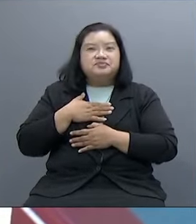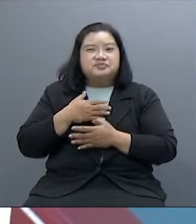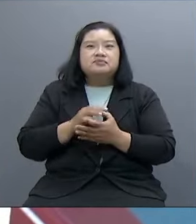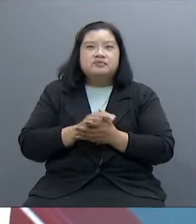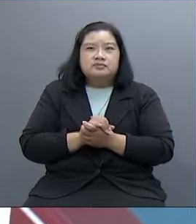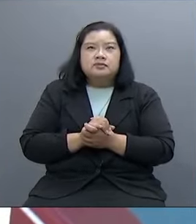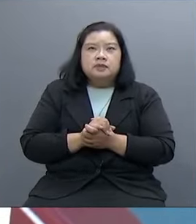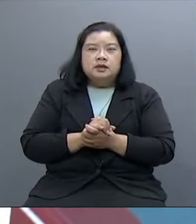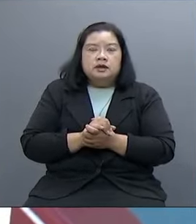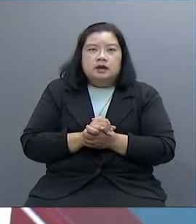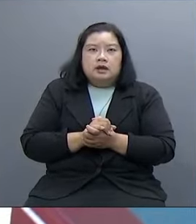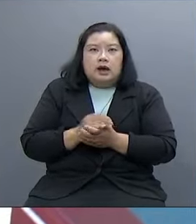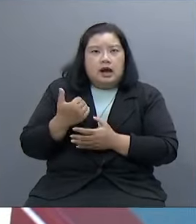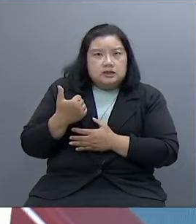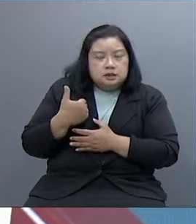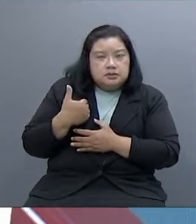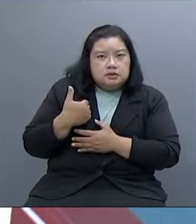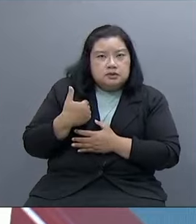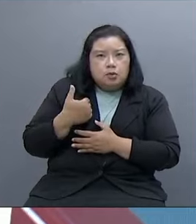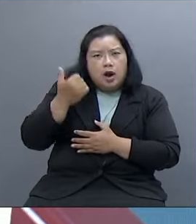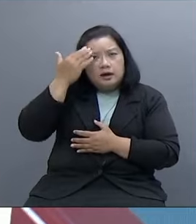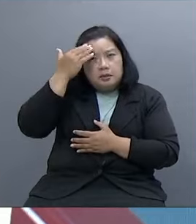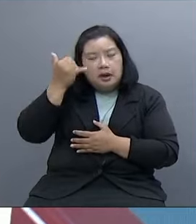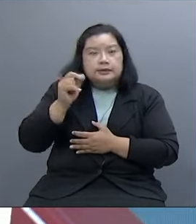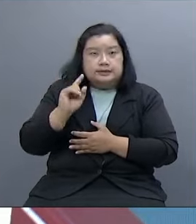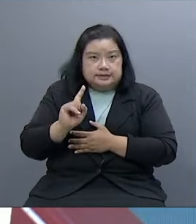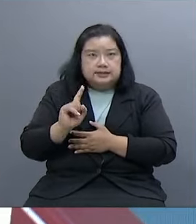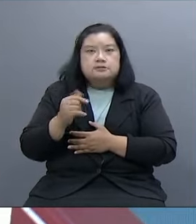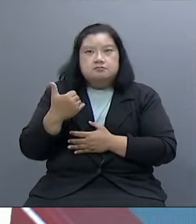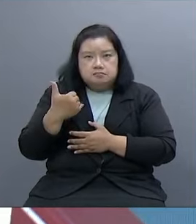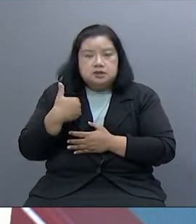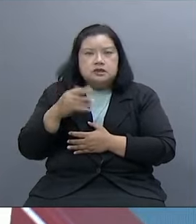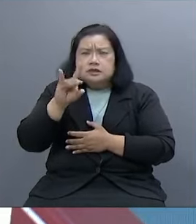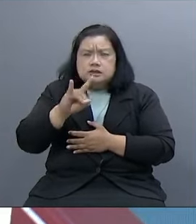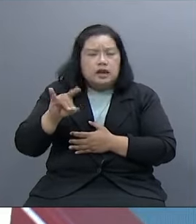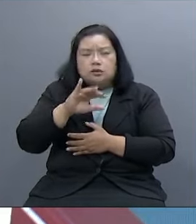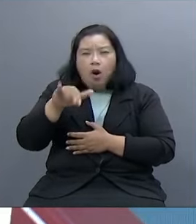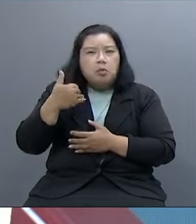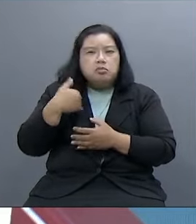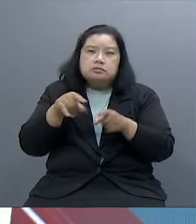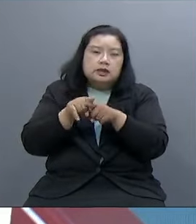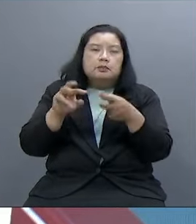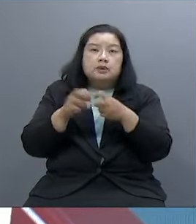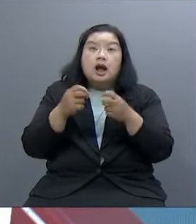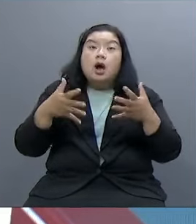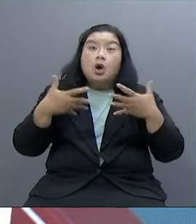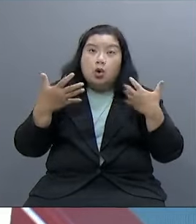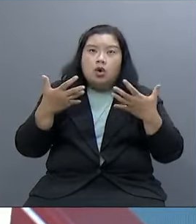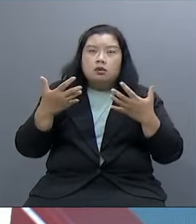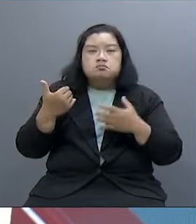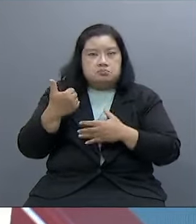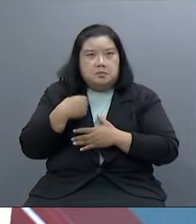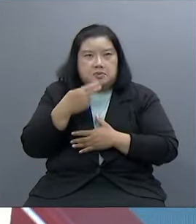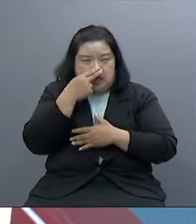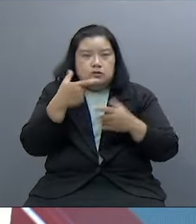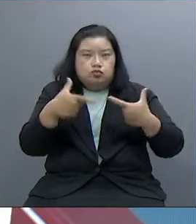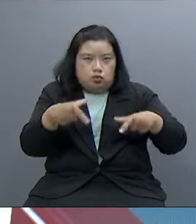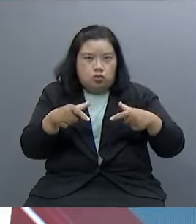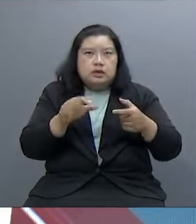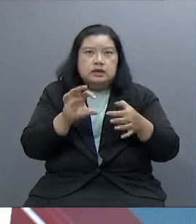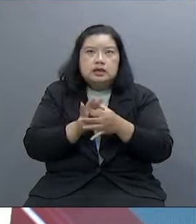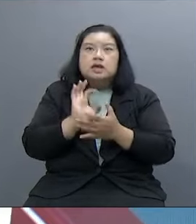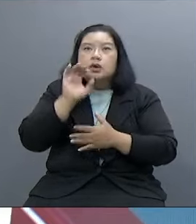เรื่องอะเราอาจจะคิดว่ามีแค่เรานะคะแต่ว่าจริงๆแล้วก็มีอาสัตว์หลายอย่างที่ได้รับผลกระทบจากหน้าร้อนจริงๆมันมีไวรัลนึงคุณผู้ชมเนี่ยแหละเป็นเรื่องช้าง